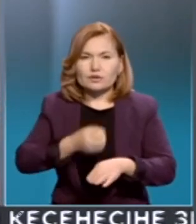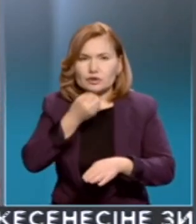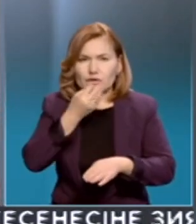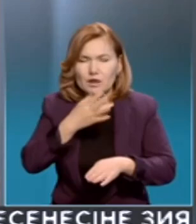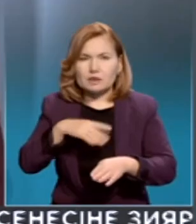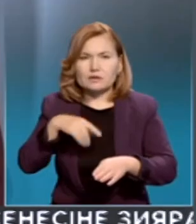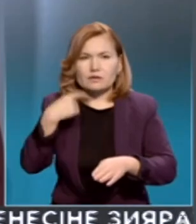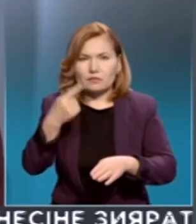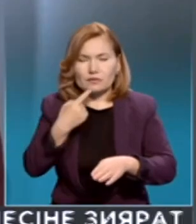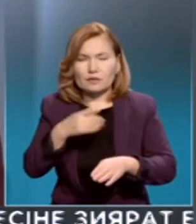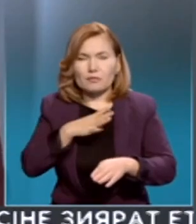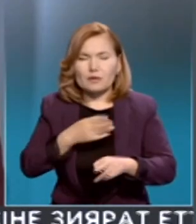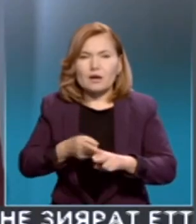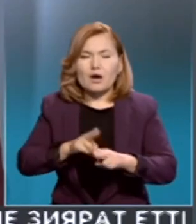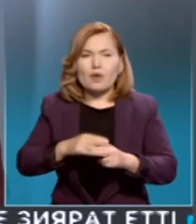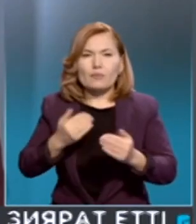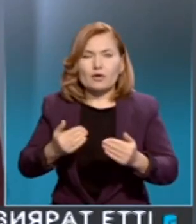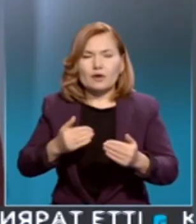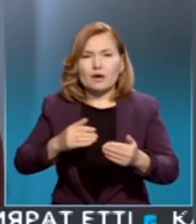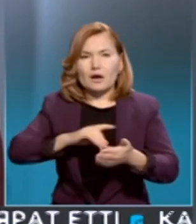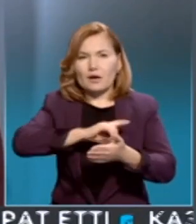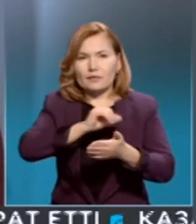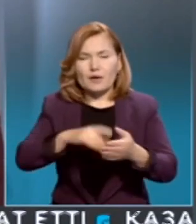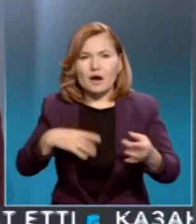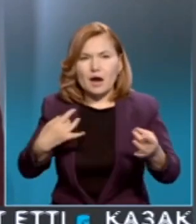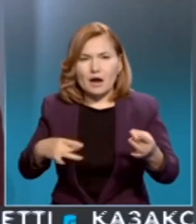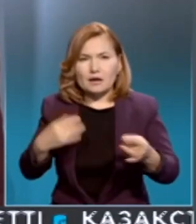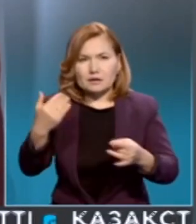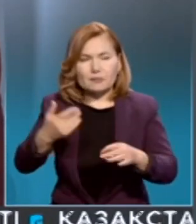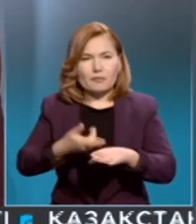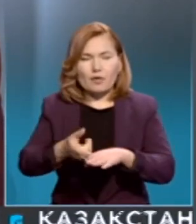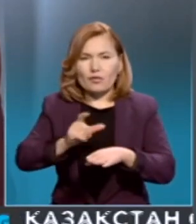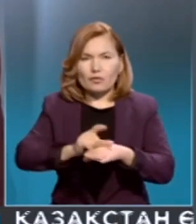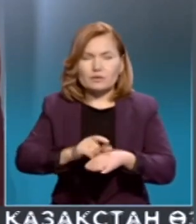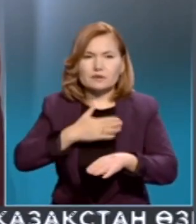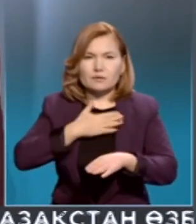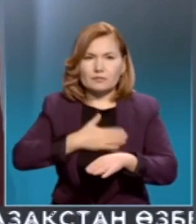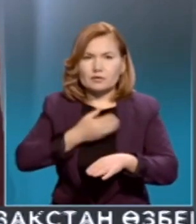оқып өскен. Бүгінгі айтыстың құрамы да Менделеев кестесіндей өте